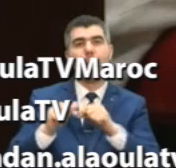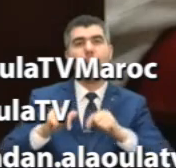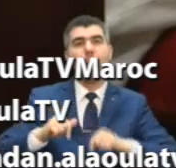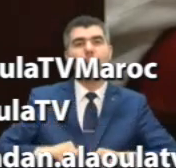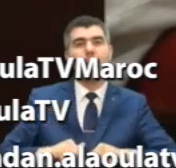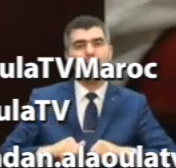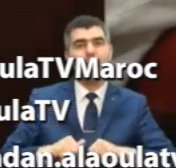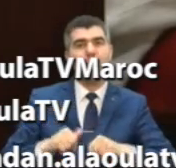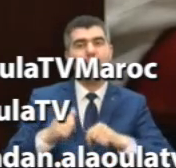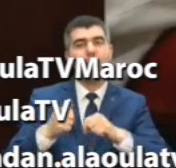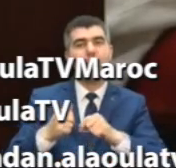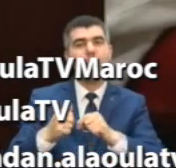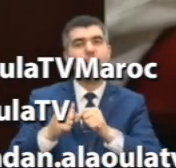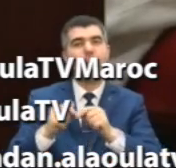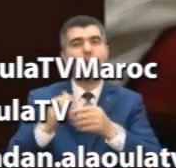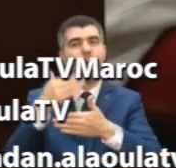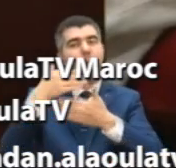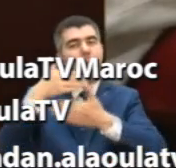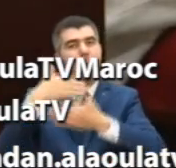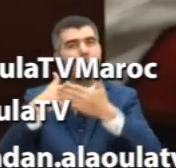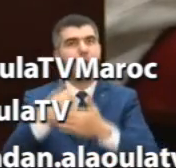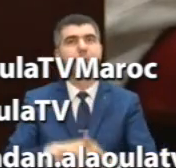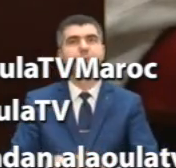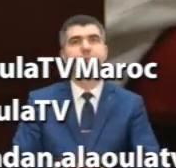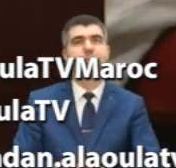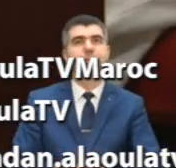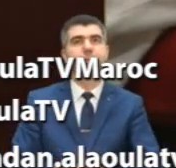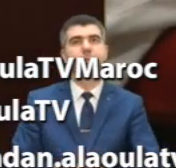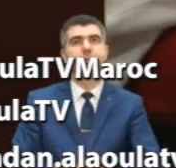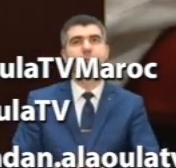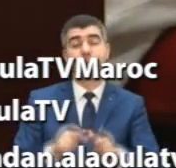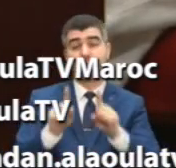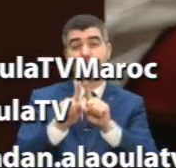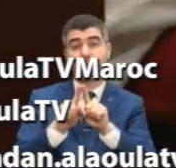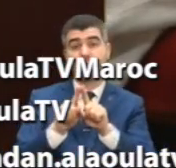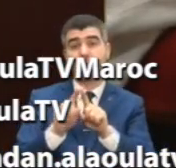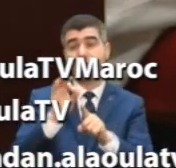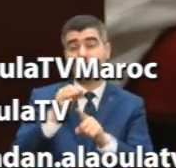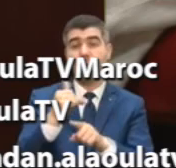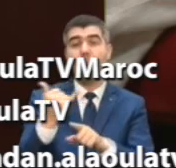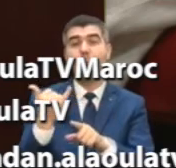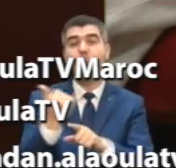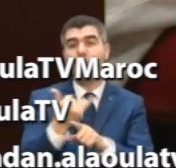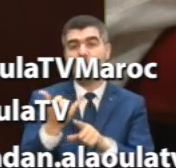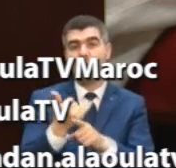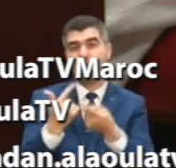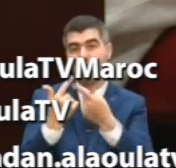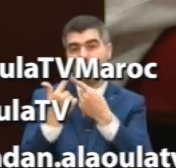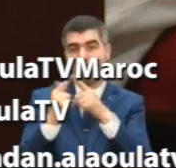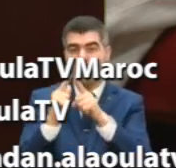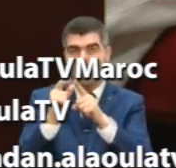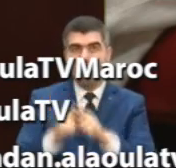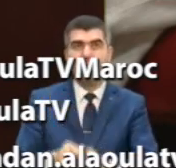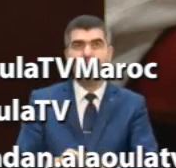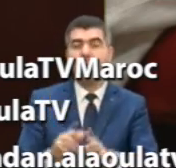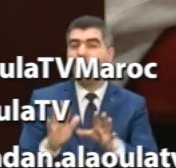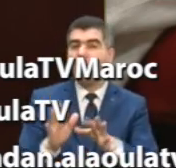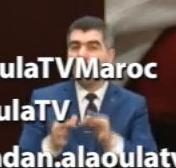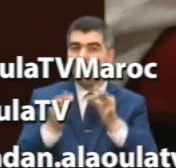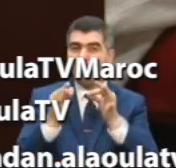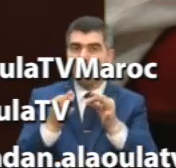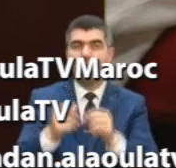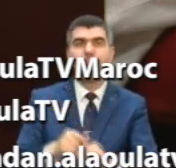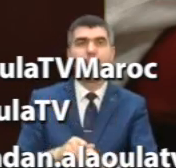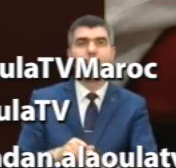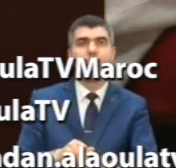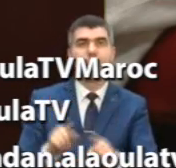الإسكان، وبالتأكيد كانت هناك هذه مرحلة مهمة لتطوير حكمة هذا القطاع، ومكنات الدولة من